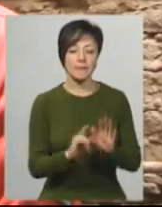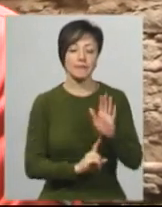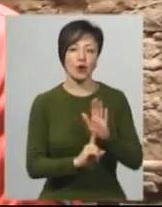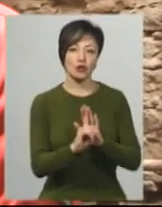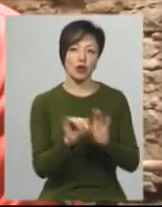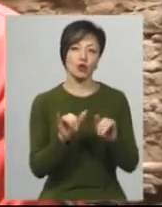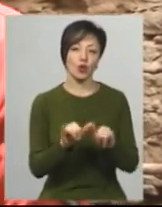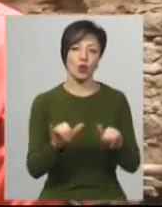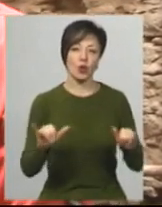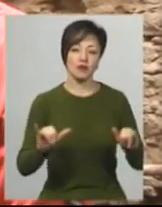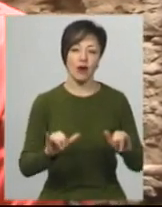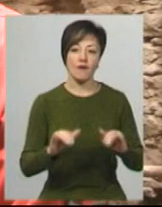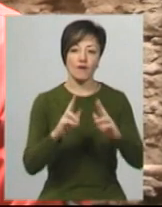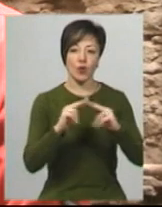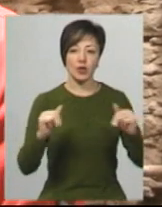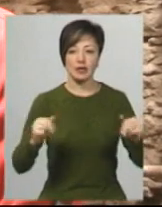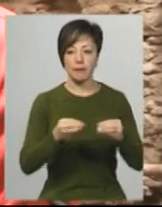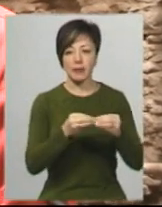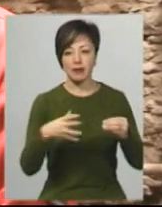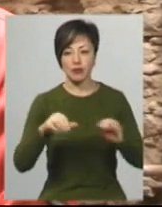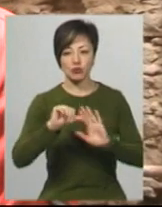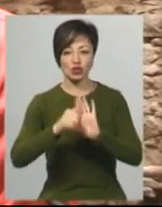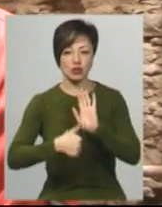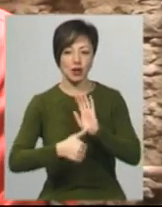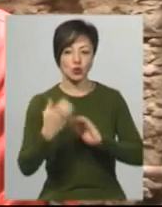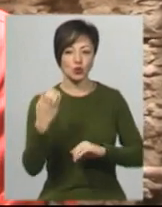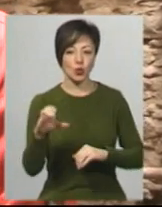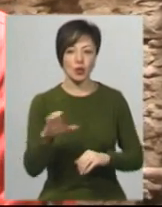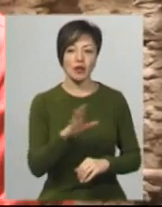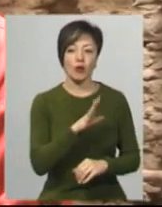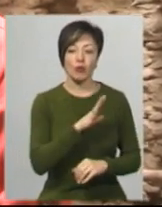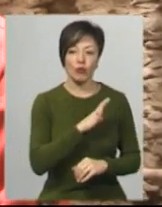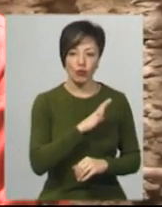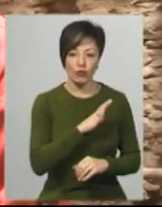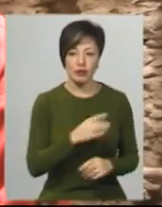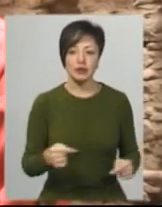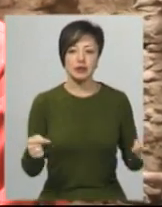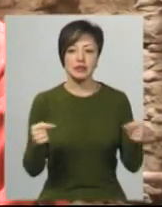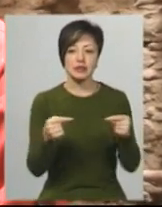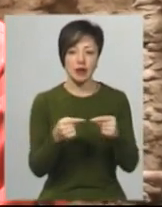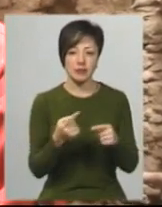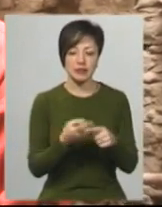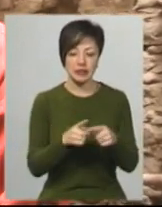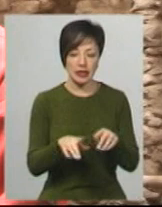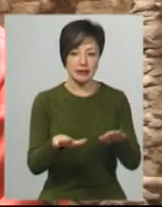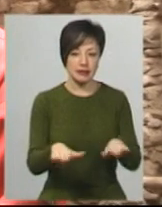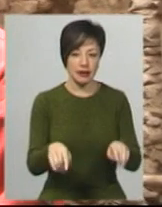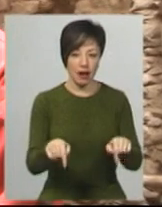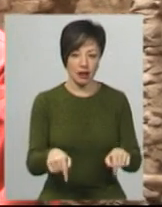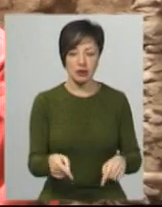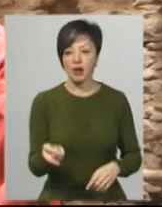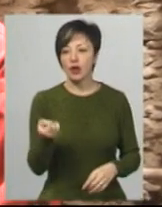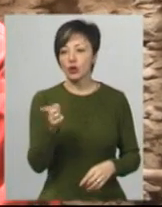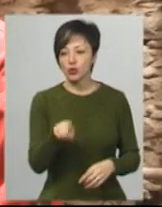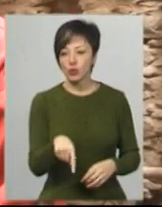розвитку фортеці 15-16 століття, він був саме з цієї ділянки. Тому тут